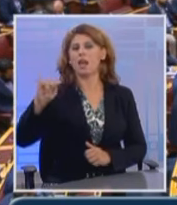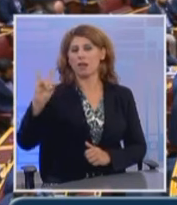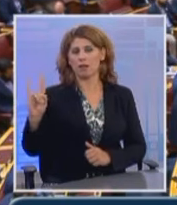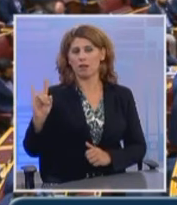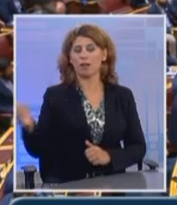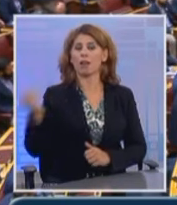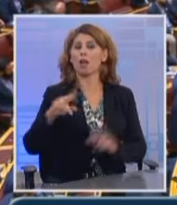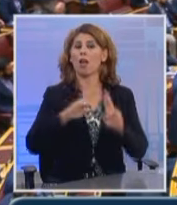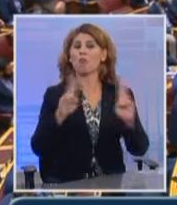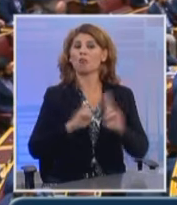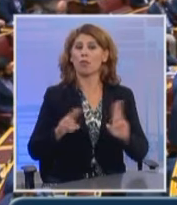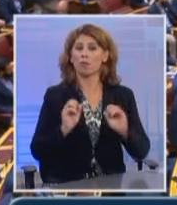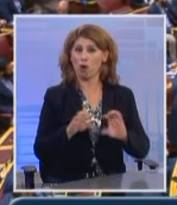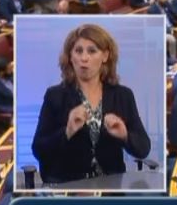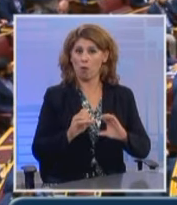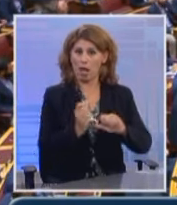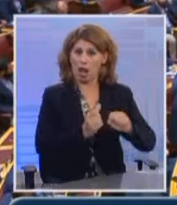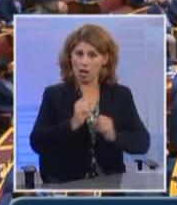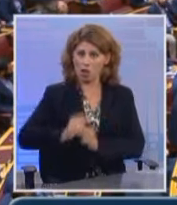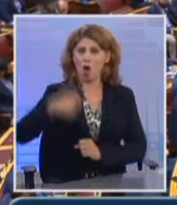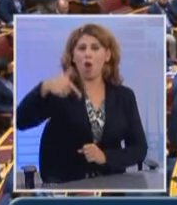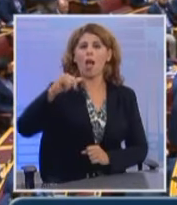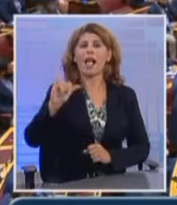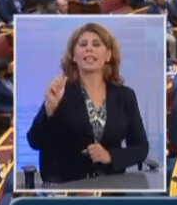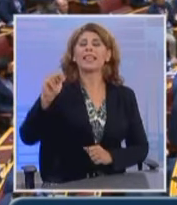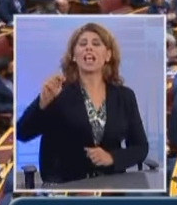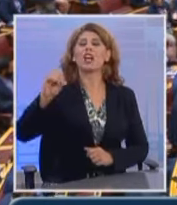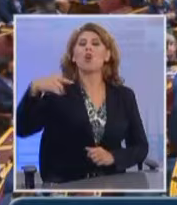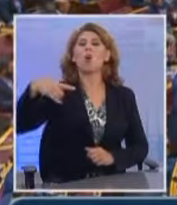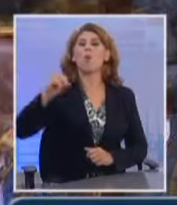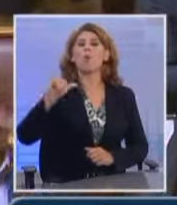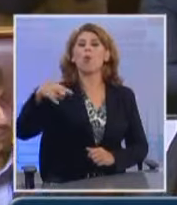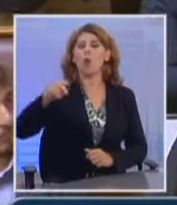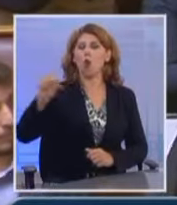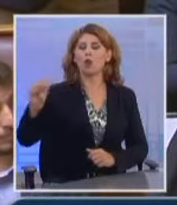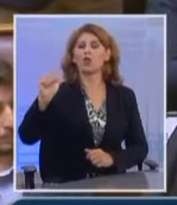Και ο ομοσπονδιακός προπονητής Γιαννόπουλος Αθανάσιος.